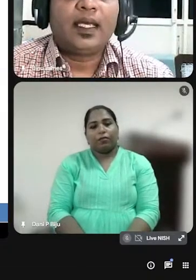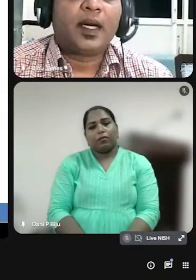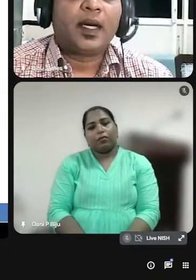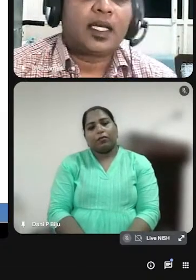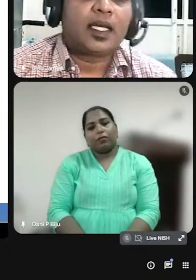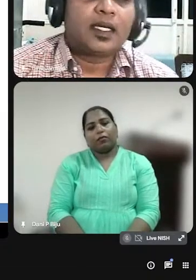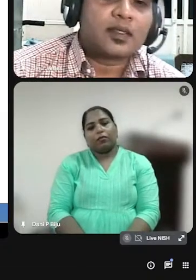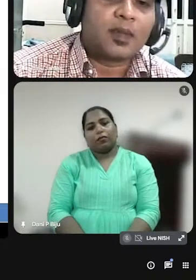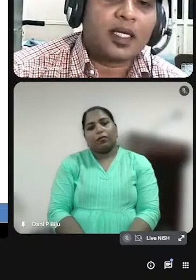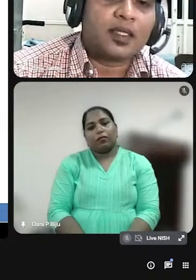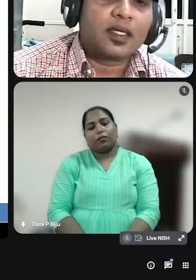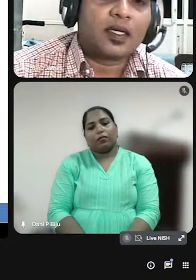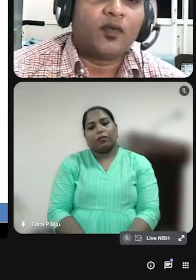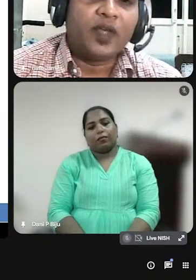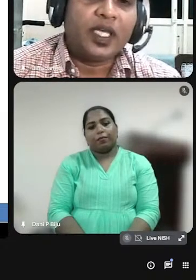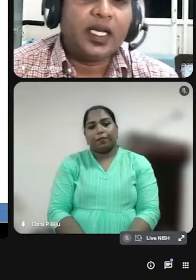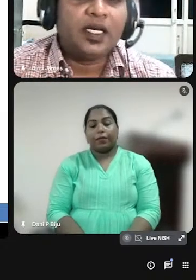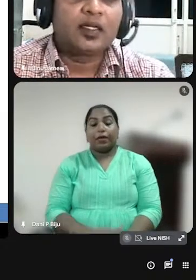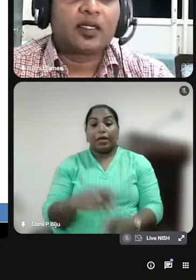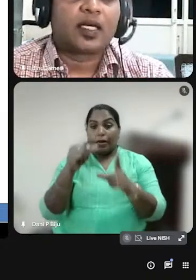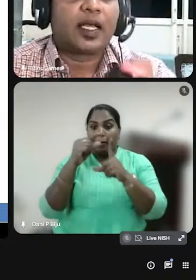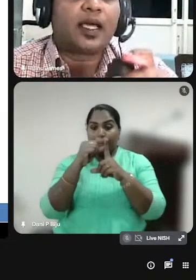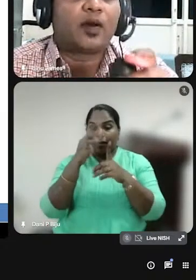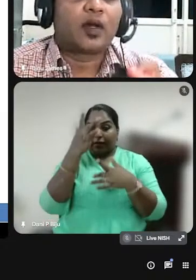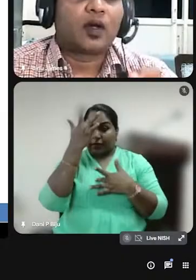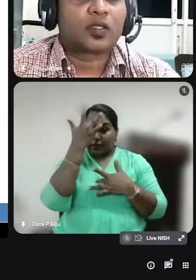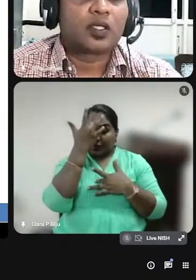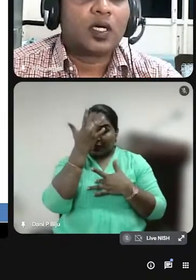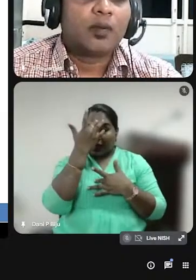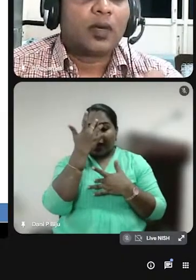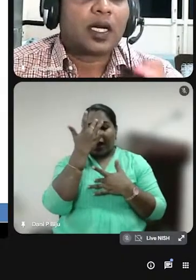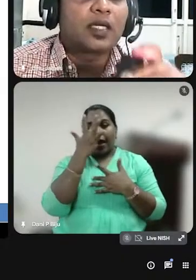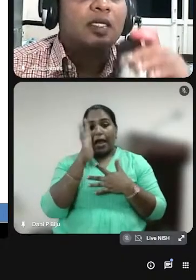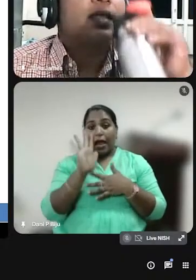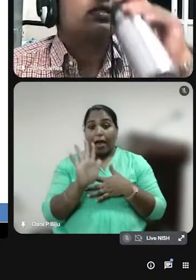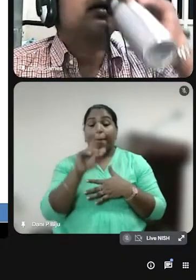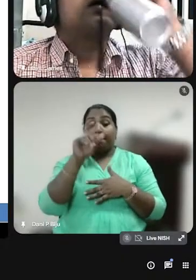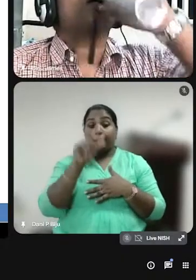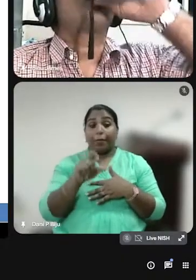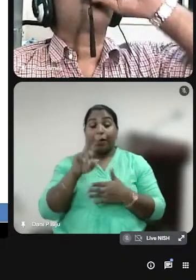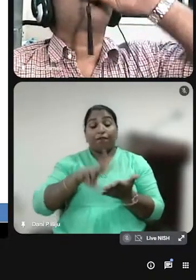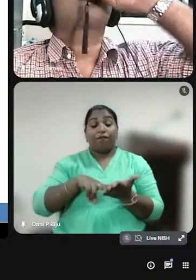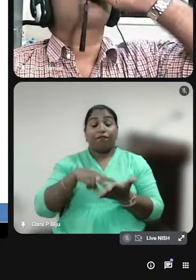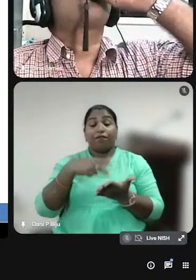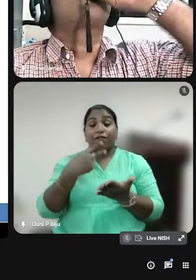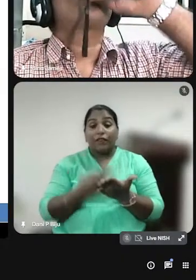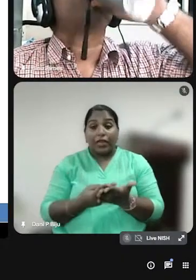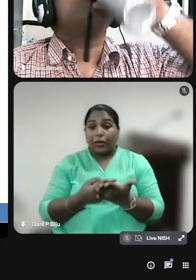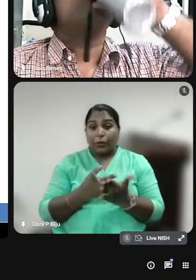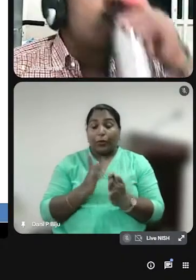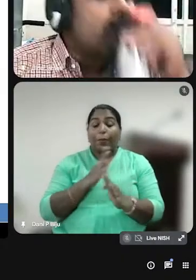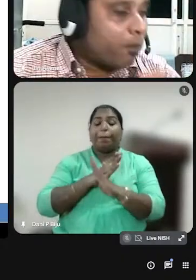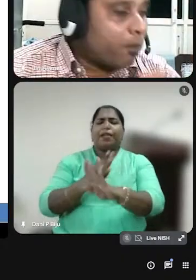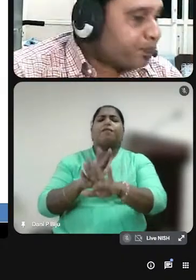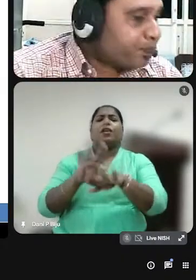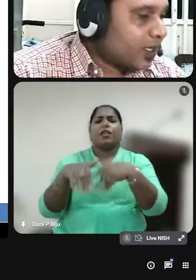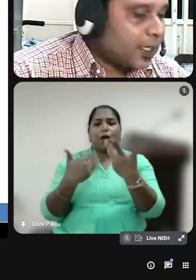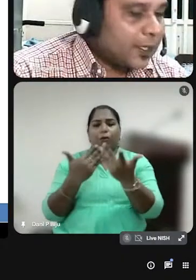ഇനി പാർക്കിൻസൺസ് ബാധിതർ വീഴുന്നത് തടയാനുള്ള കുറച്ച് മാർഗനിർദ്ദേശമാണ്.